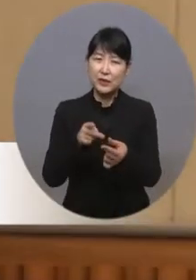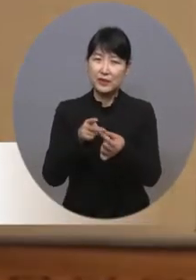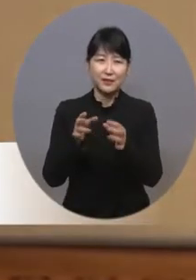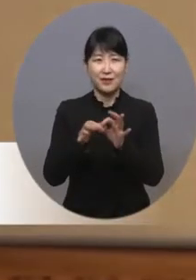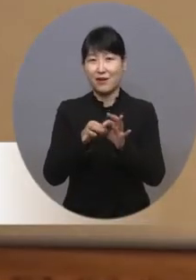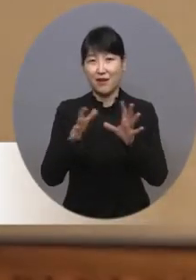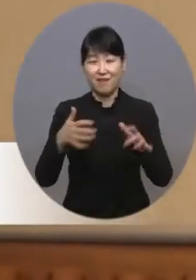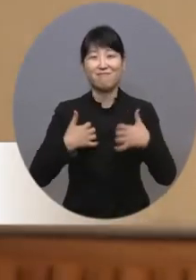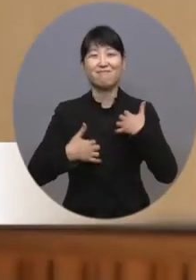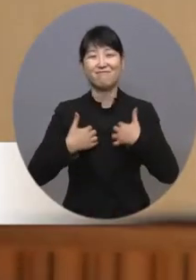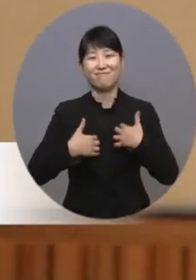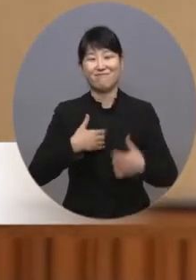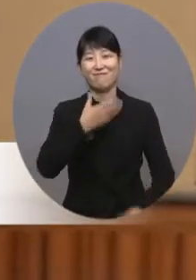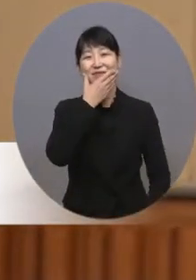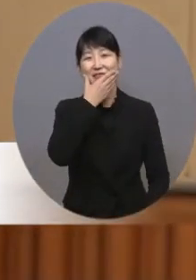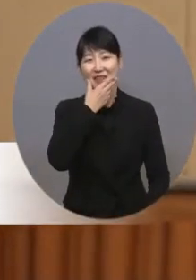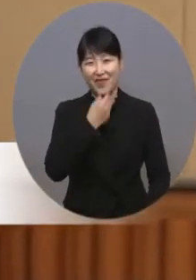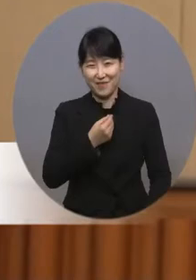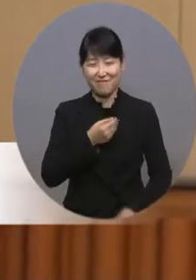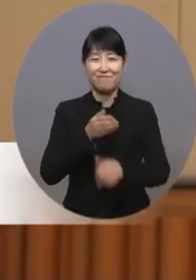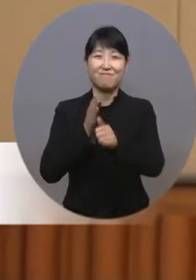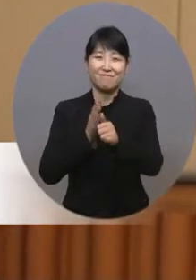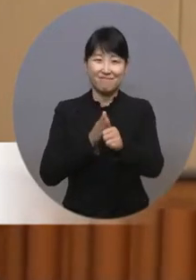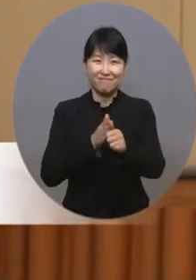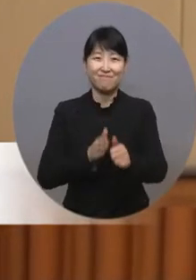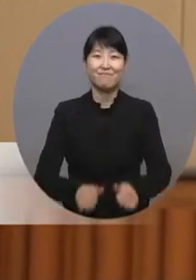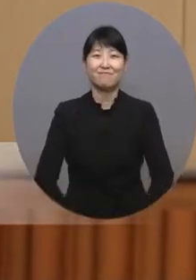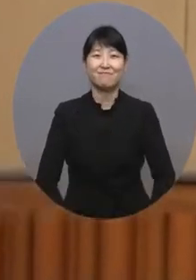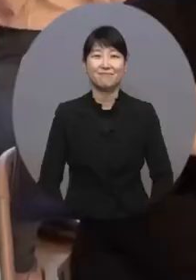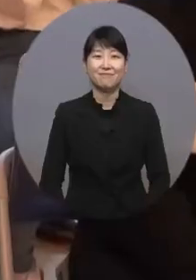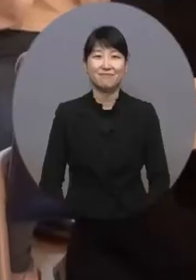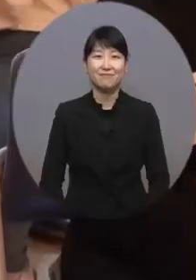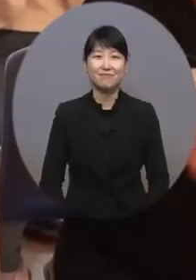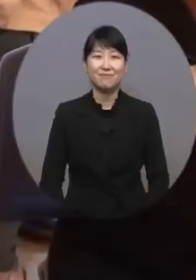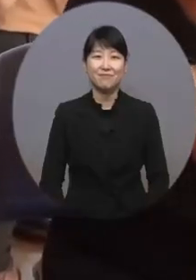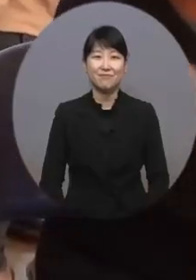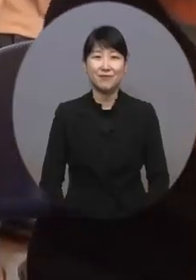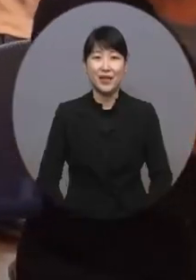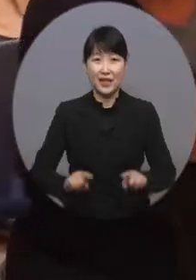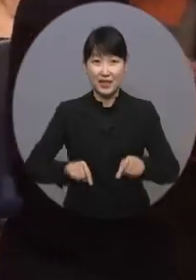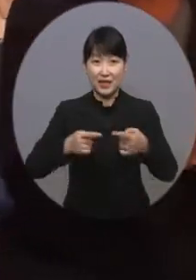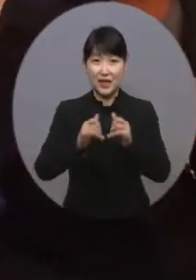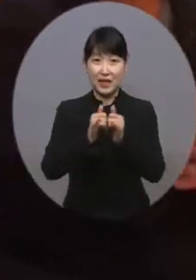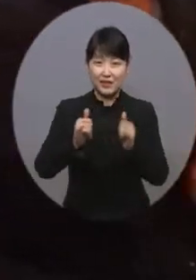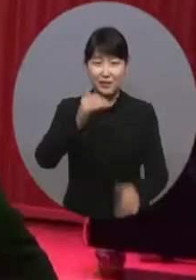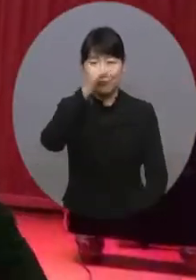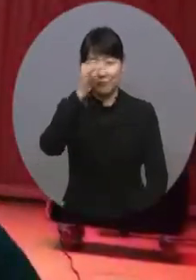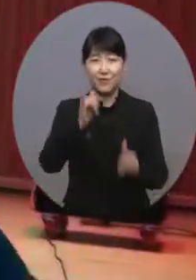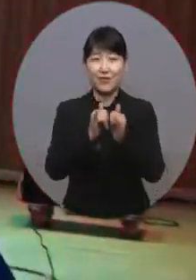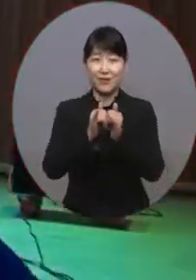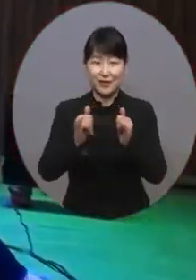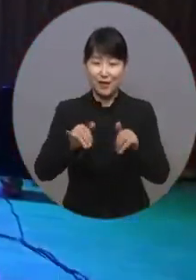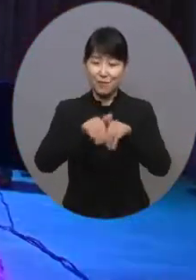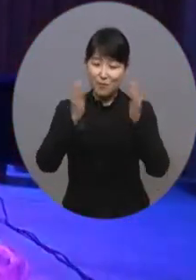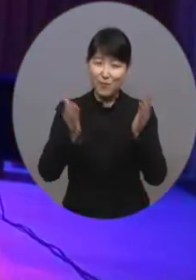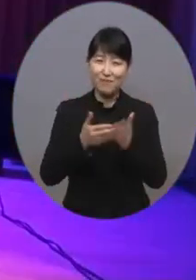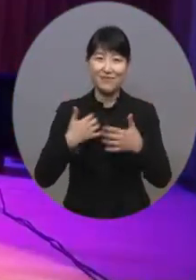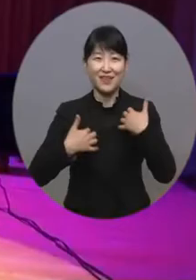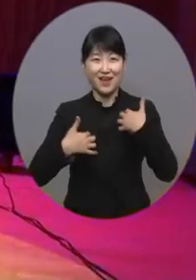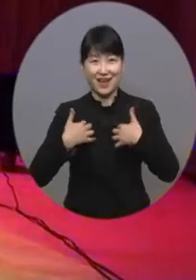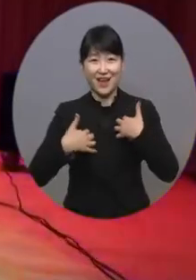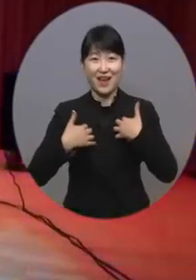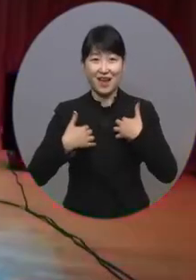떠나서 즐겁고 행복한 시간이 되셨으면 좋겠습니다. 참가자들도 관람객들도 신나게 즐기는